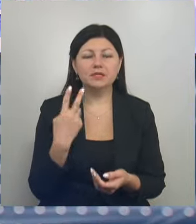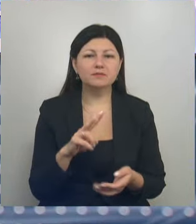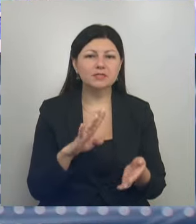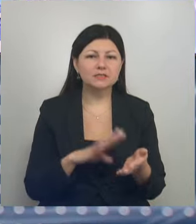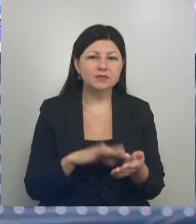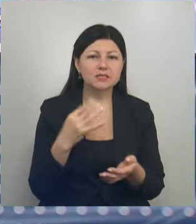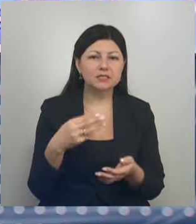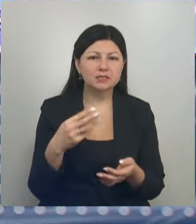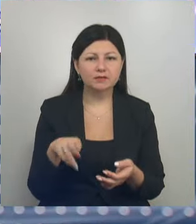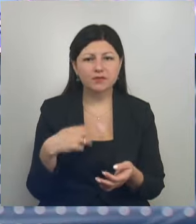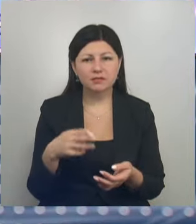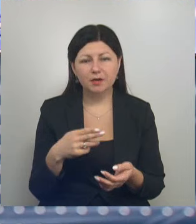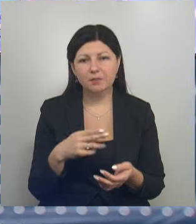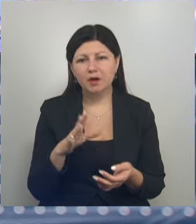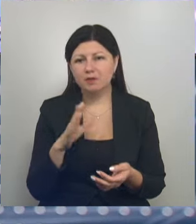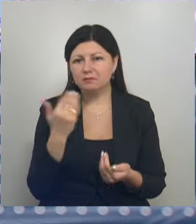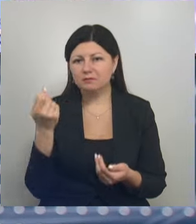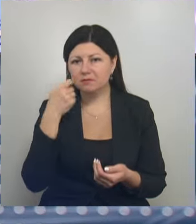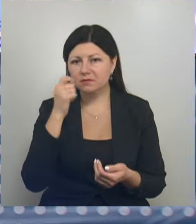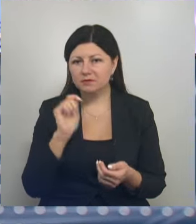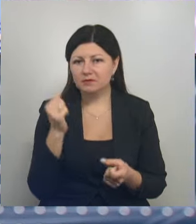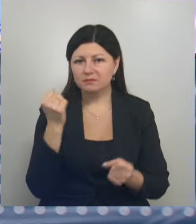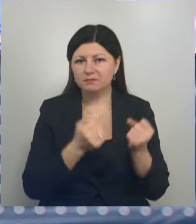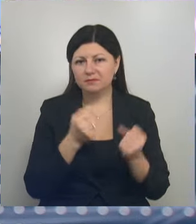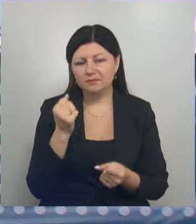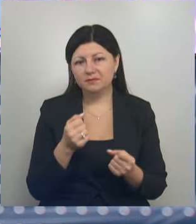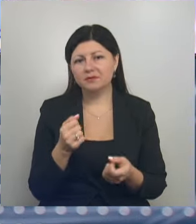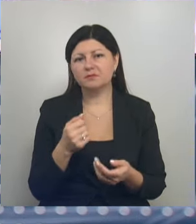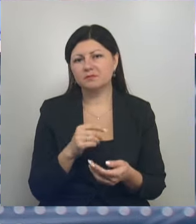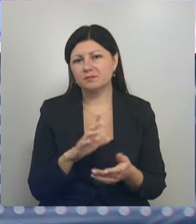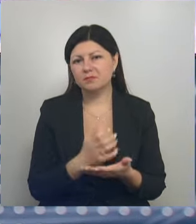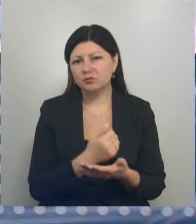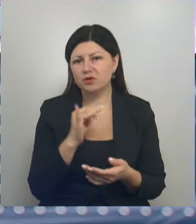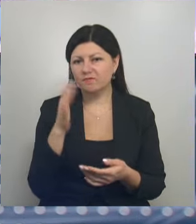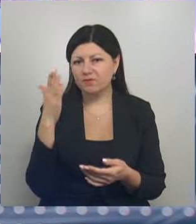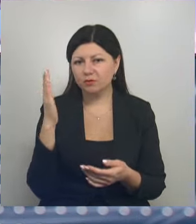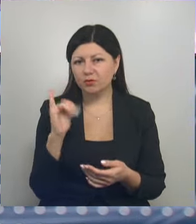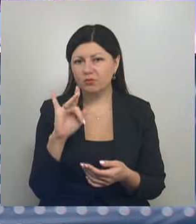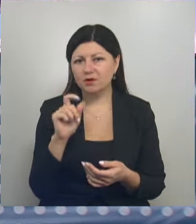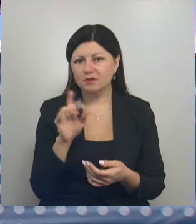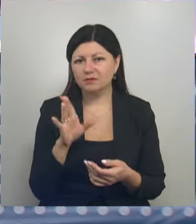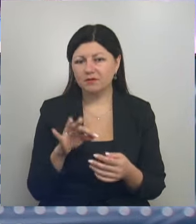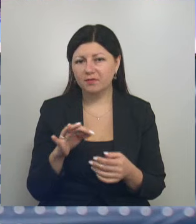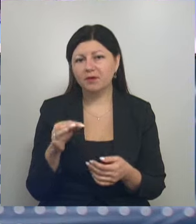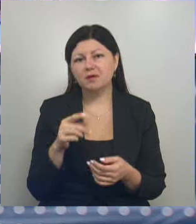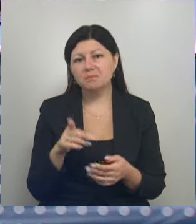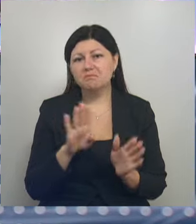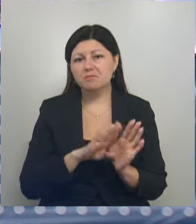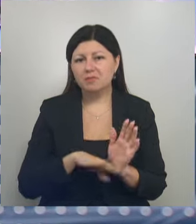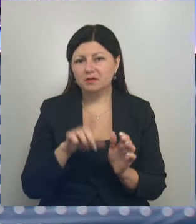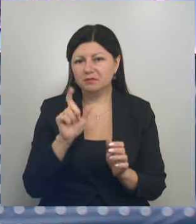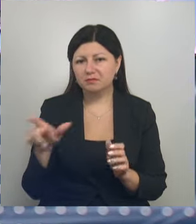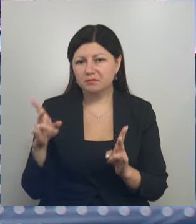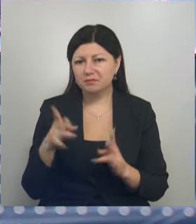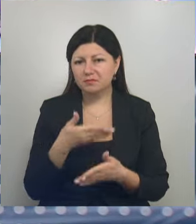29 и 30 декабря атаки со стороны формирований киевского режима подверглась и Валуйская Уразова. Там обошлось без жертв,